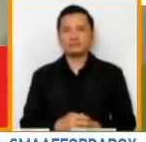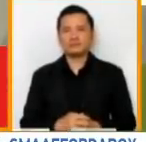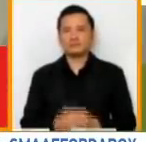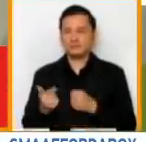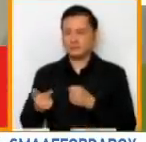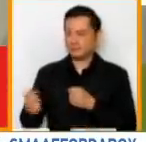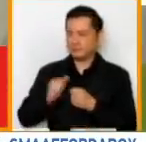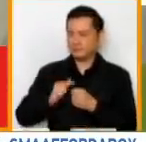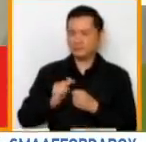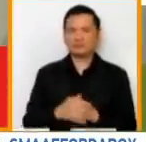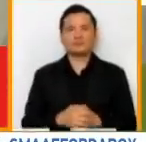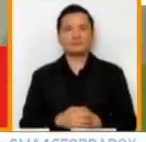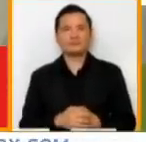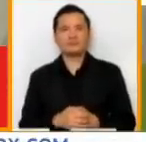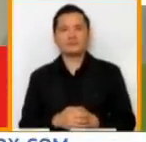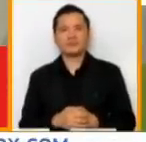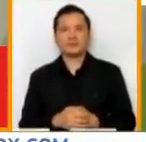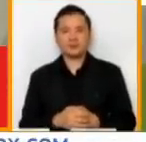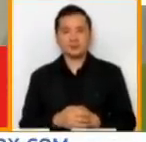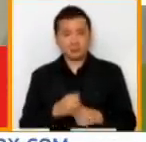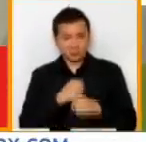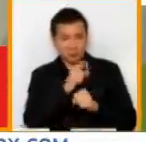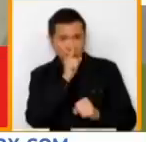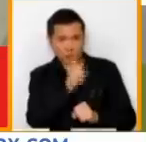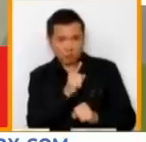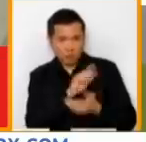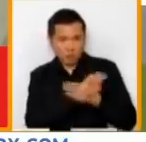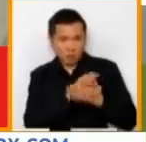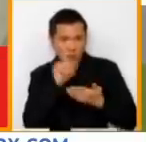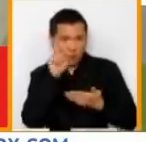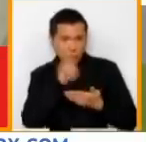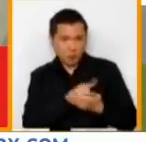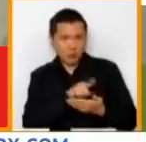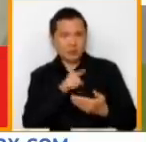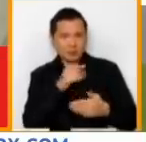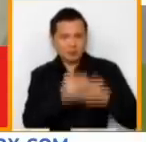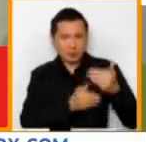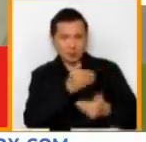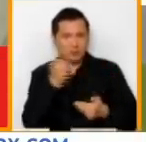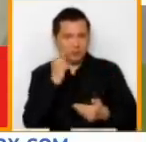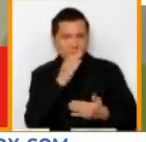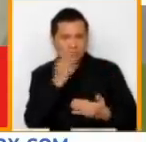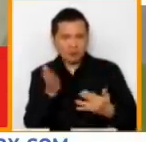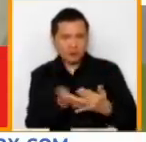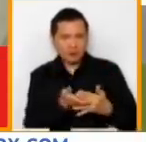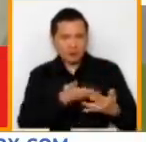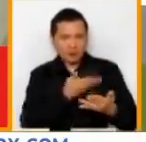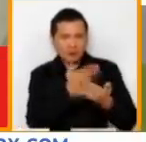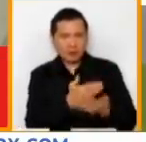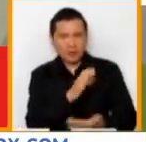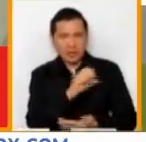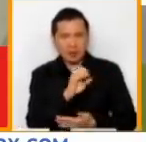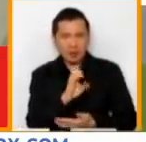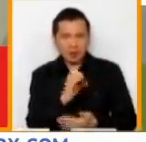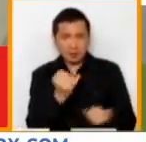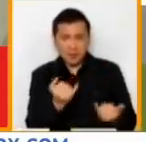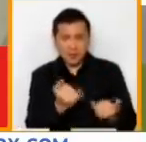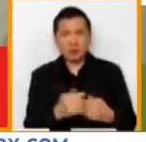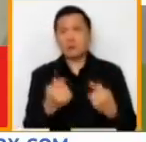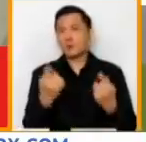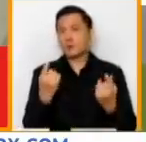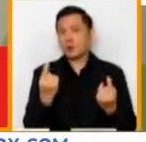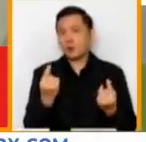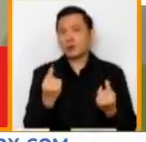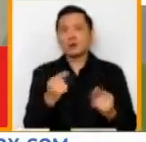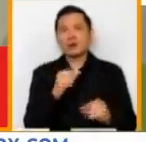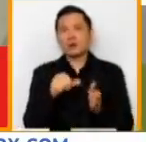Igan, maliban sa pagsisiguro na magiging maayos ang filing of Certificate of Candidacy o COC ngayong araw, nakaantabay din ang